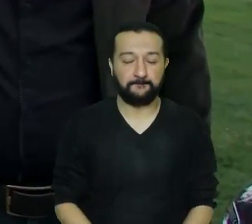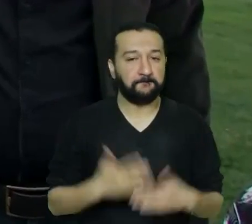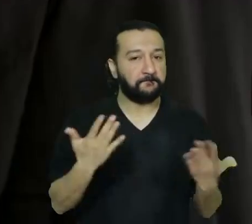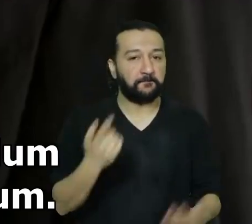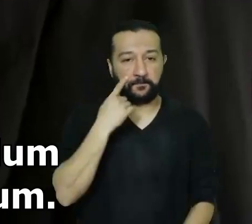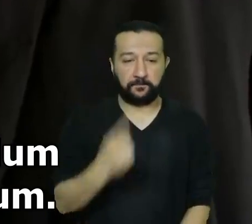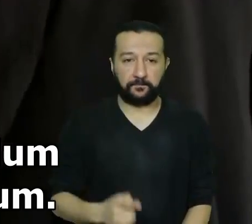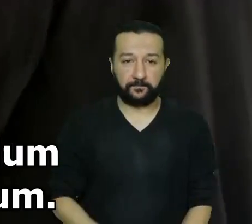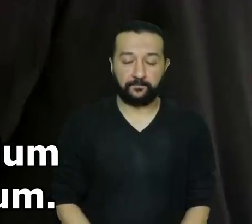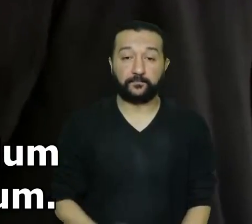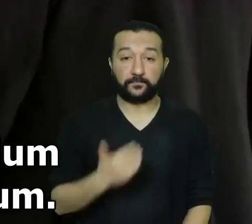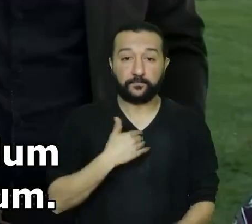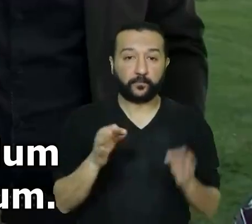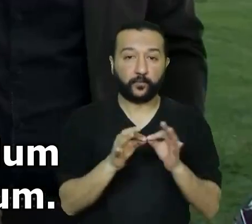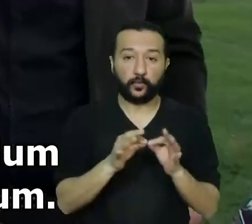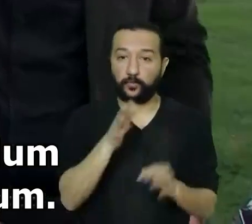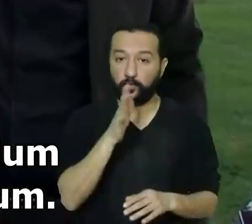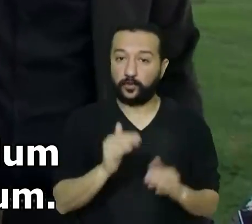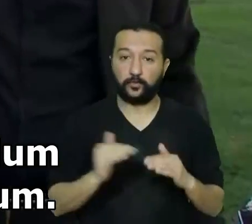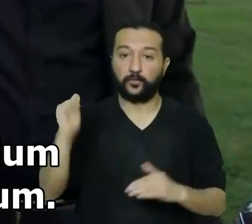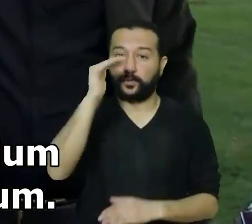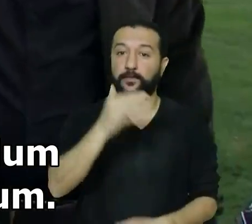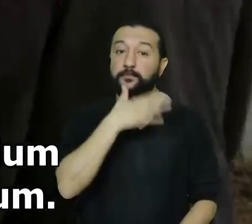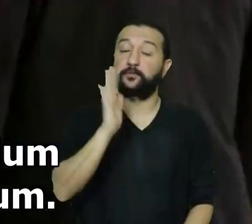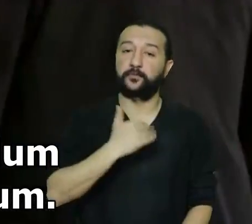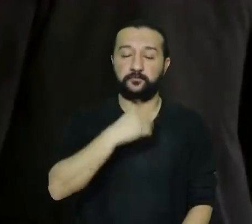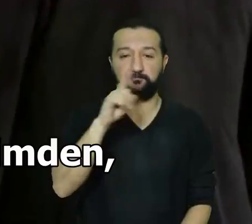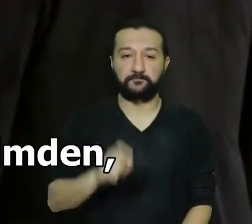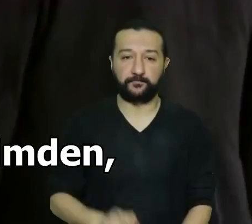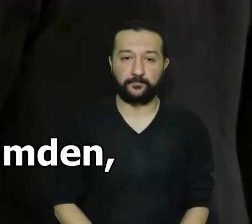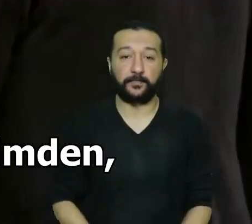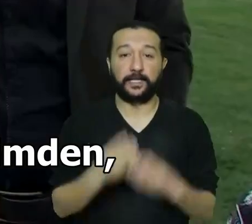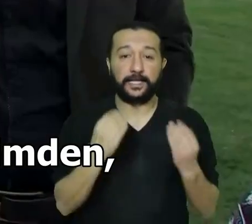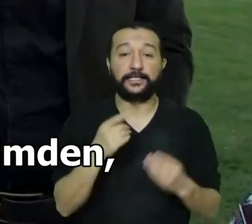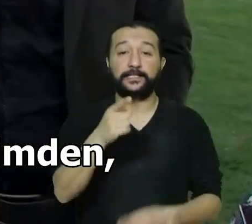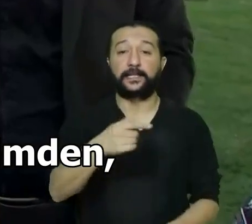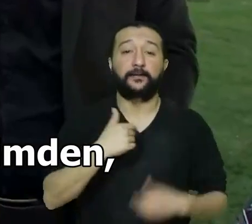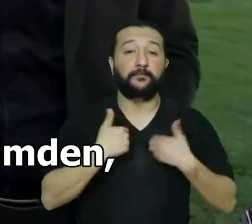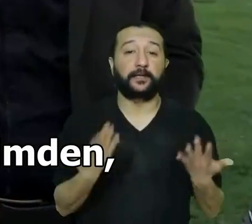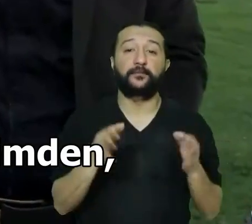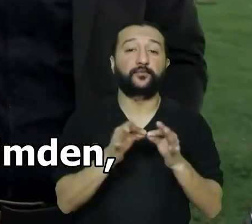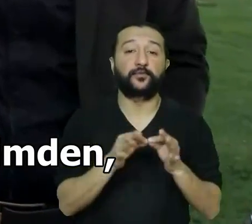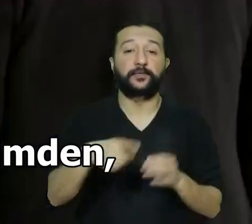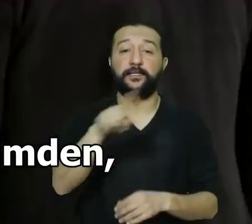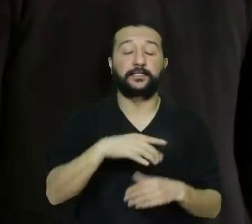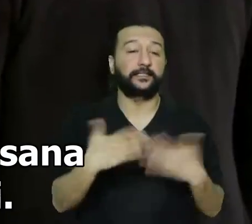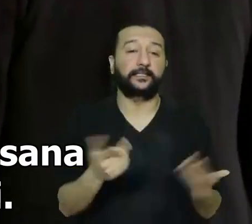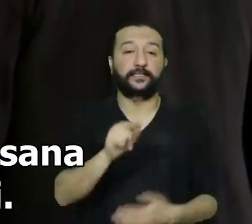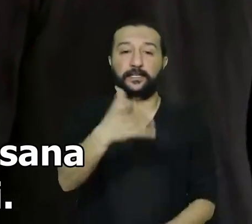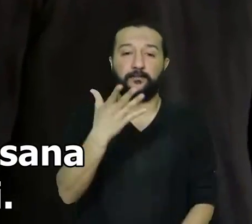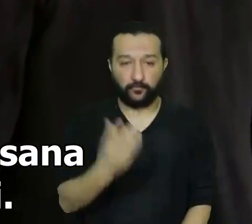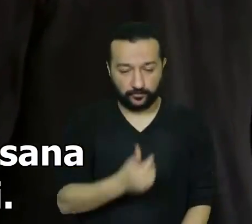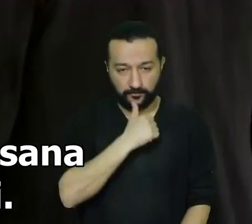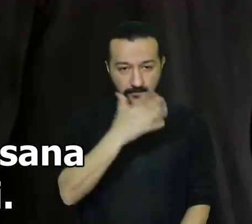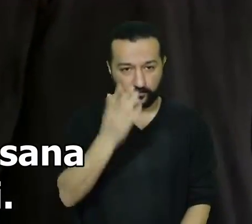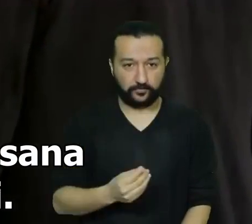Vay be. Hayır ben burcumu biliyordum ama yükselenimi bilmiyordum ya. İyi de sana ne benim yükselenimden, burcumdan ya Şükrü? Olur